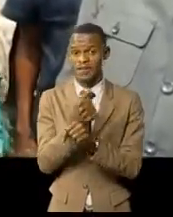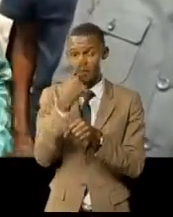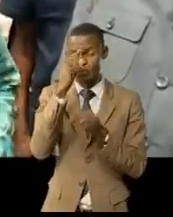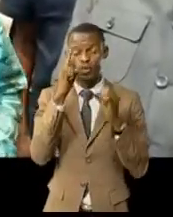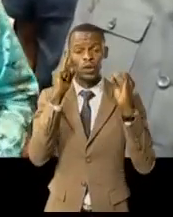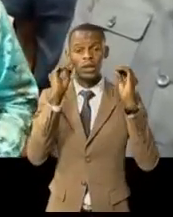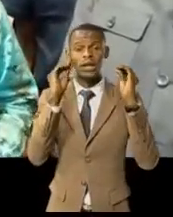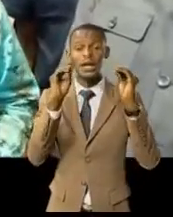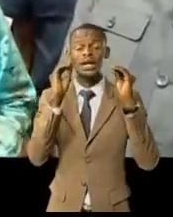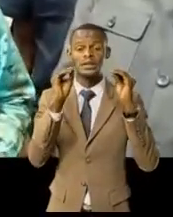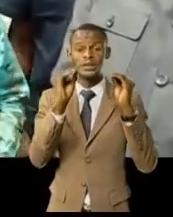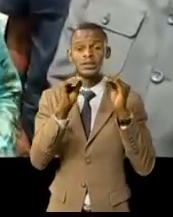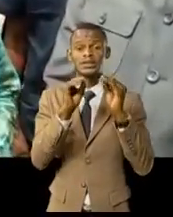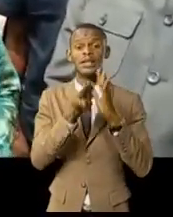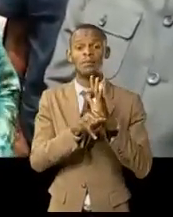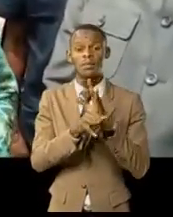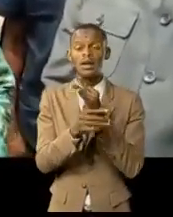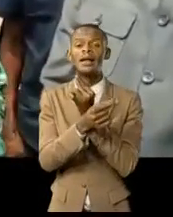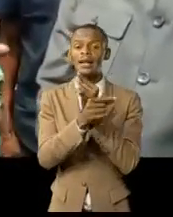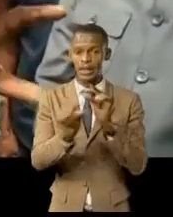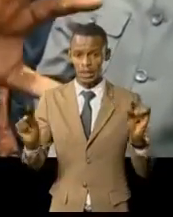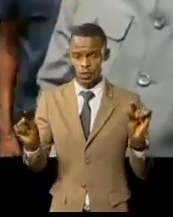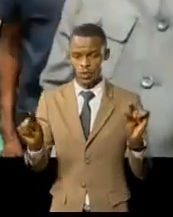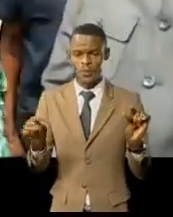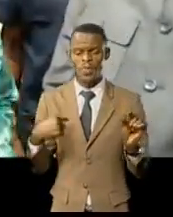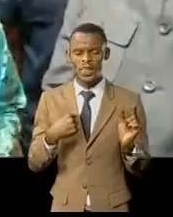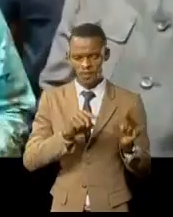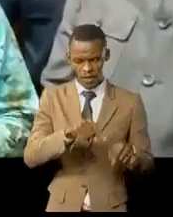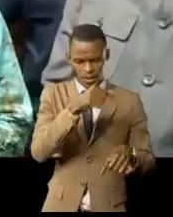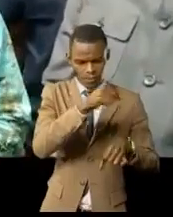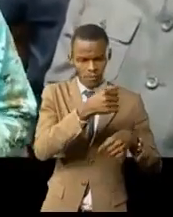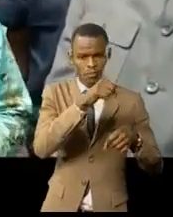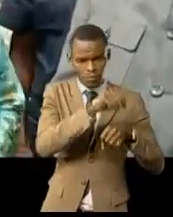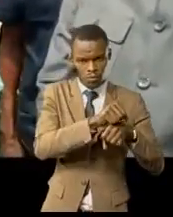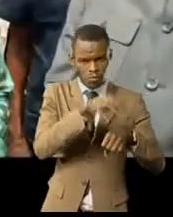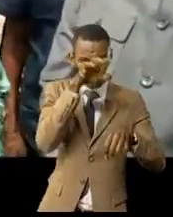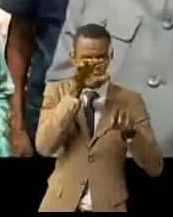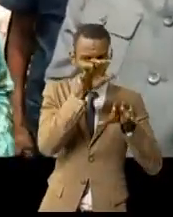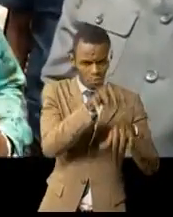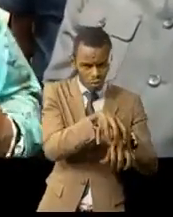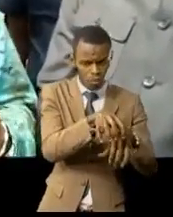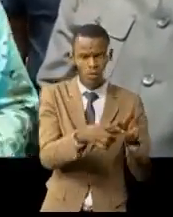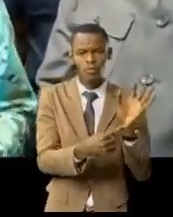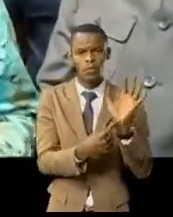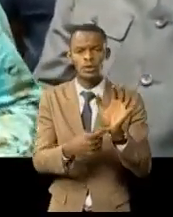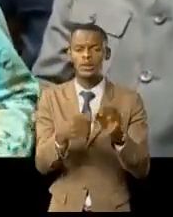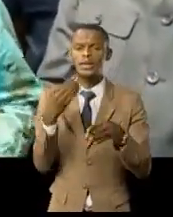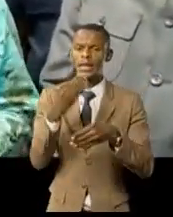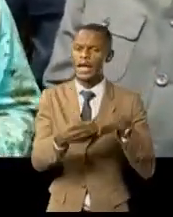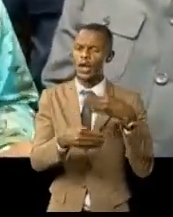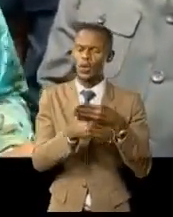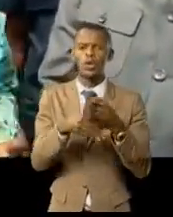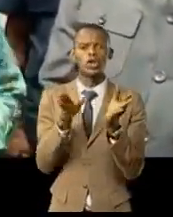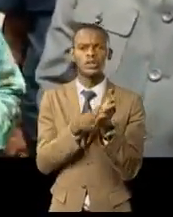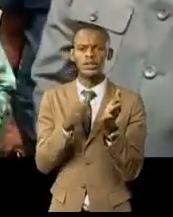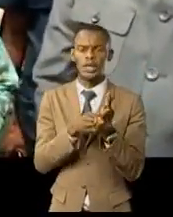la première pierre pour la construction de cette école. D'ailleurs, je vais vous demander de mettre les images actuelles de l'école, parce qu'on verra après 3-4 mois